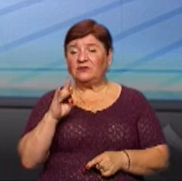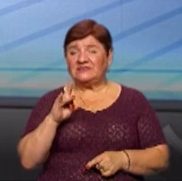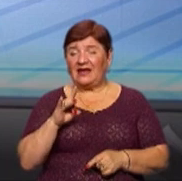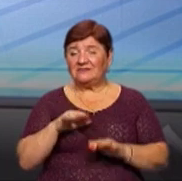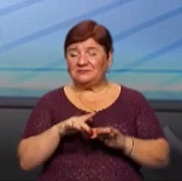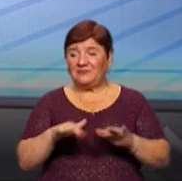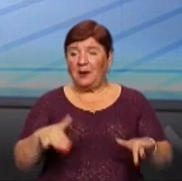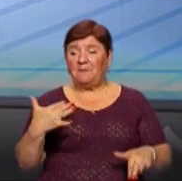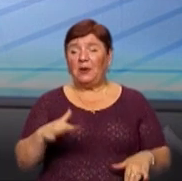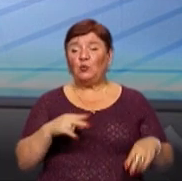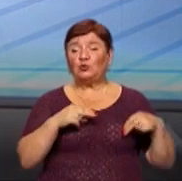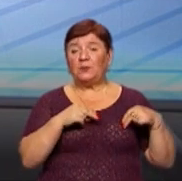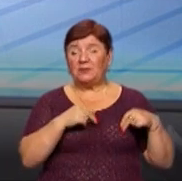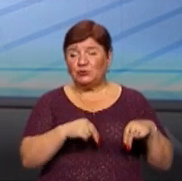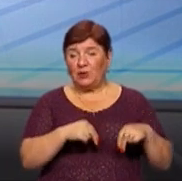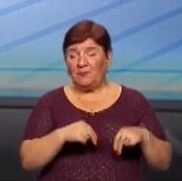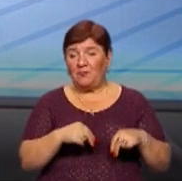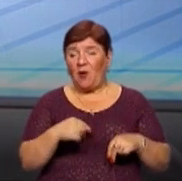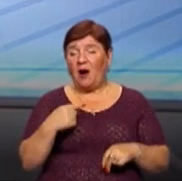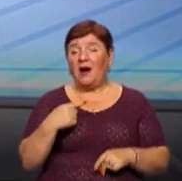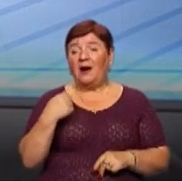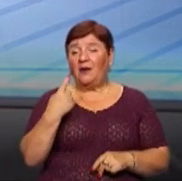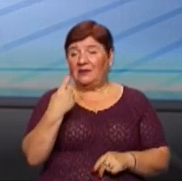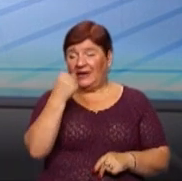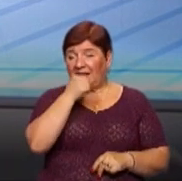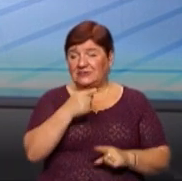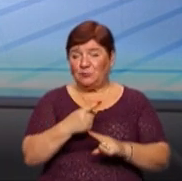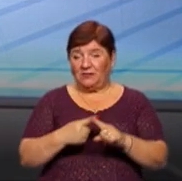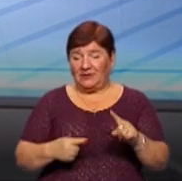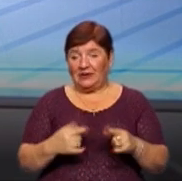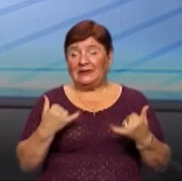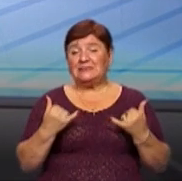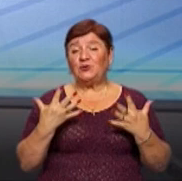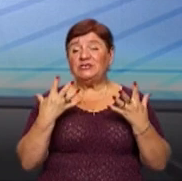цій цифровізації ми вже працюємо майже 1,5 року. На сьогоднішній день у нас такої